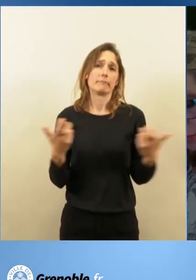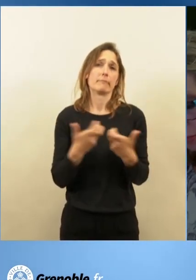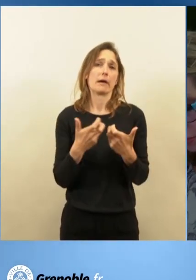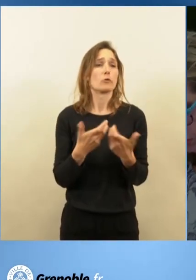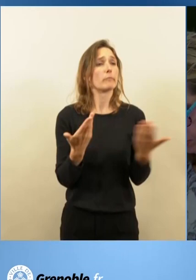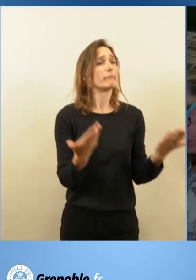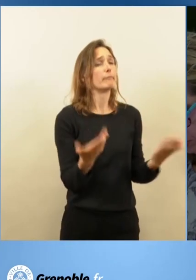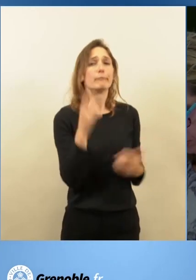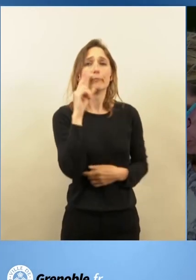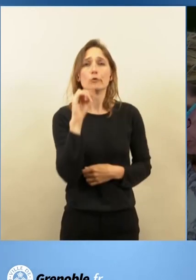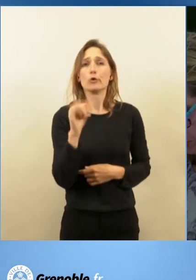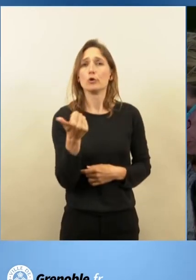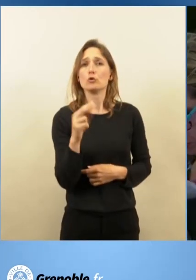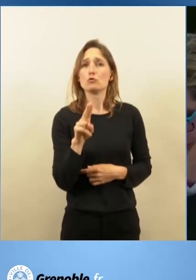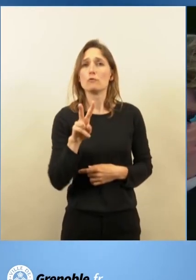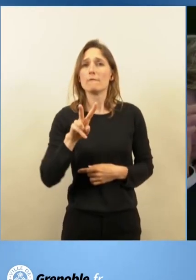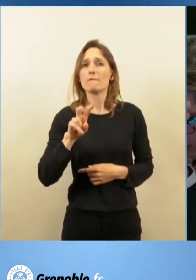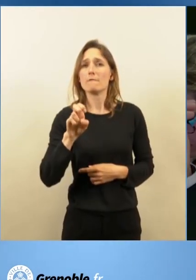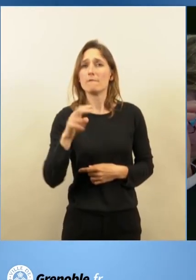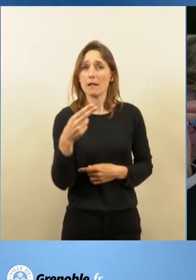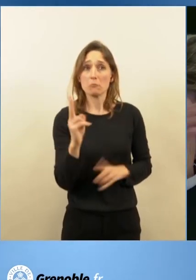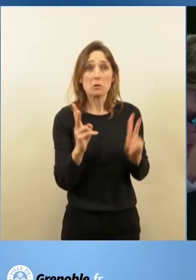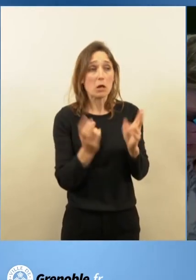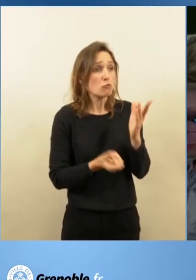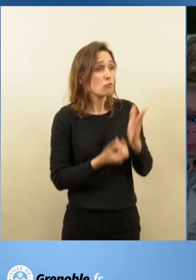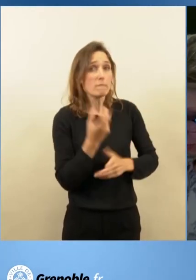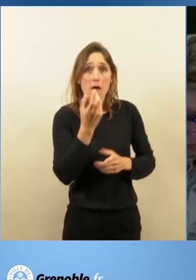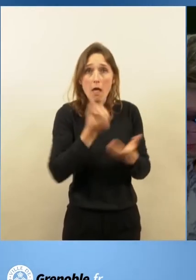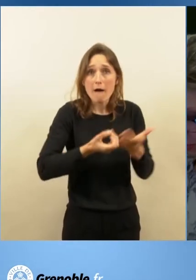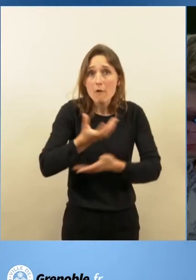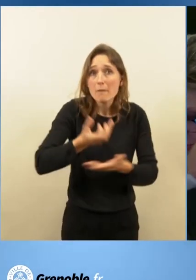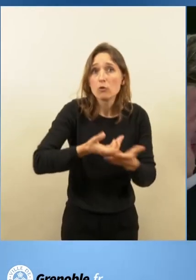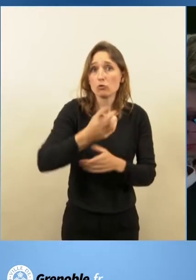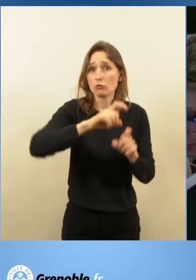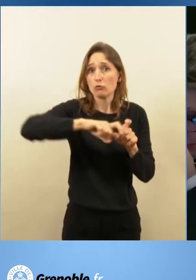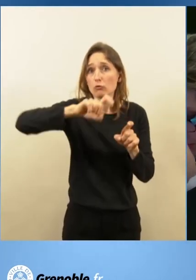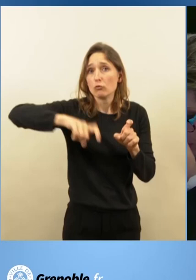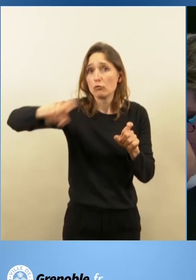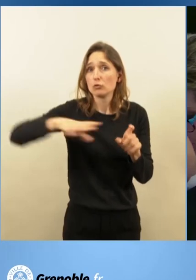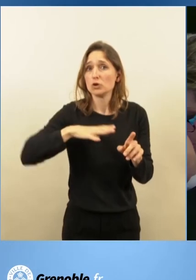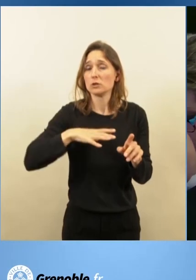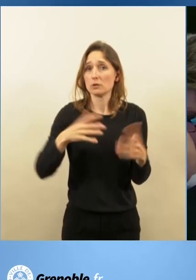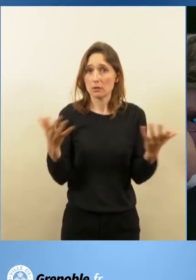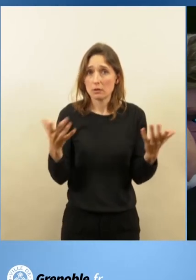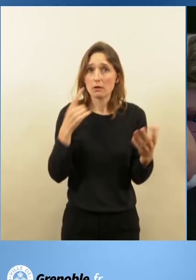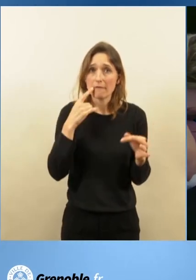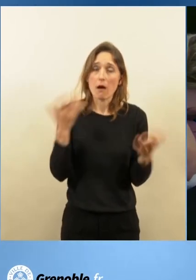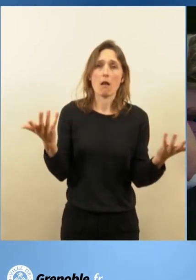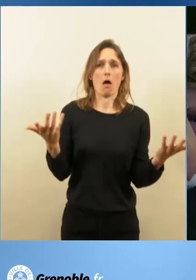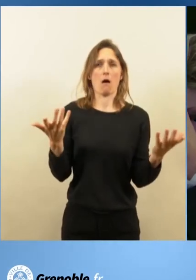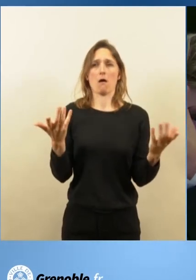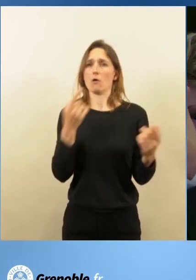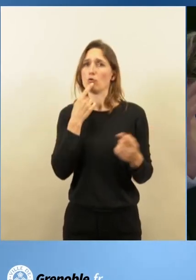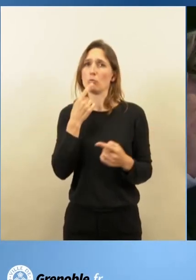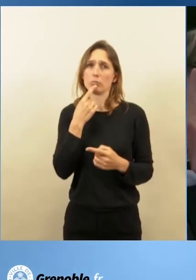a rappelé il dit qu'il y a et peut-être qu'il a de nouveaux chiffres indiquant qu'il y a une explosion des aides municipales depuis qu'elle